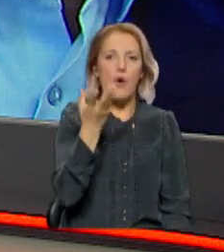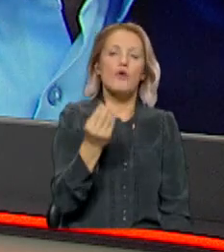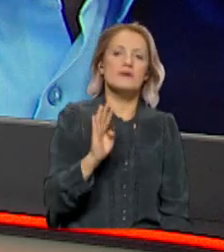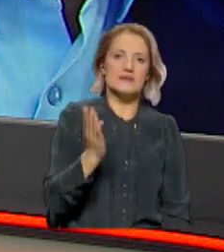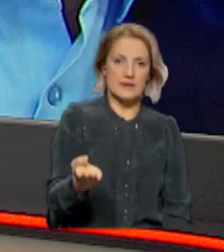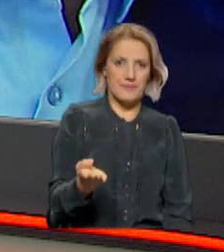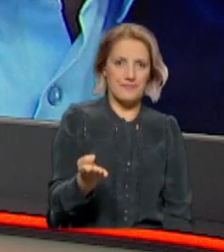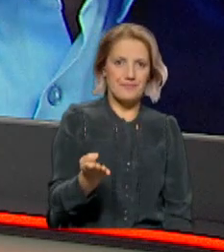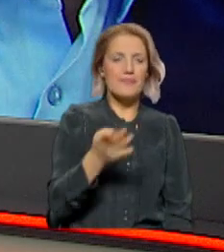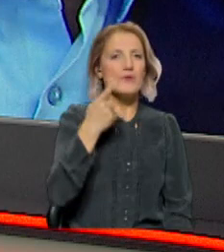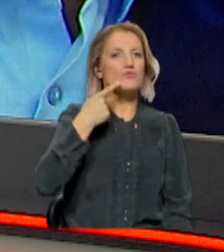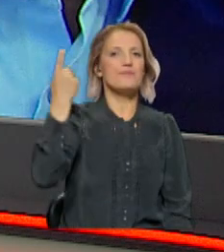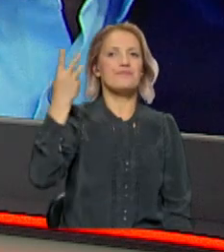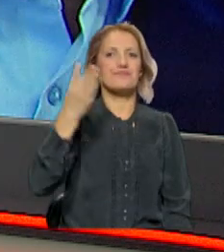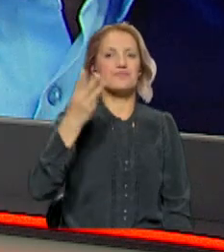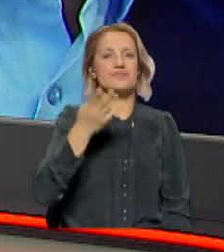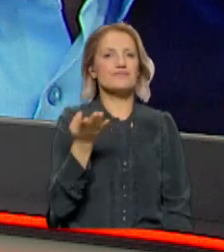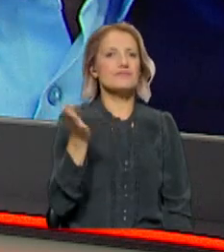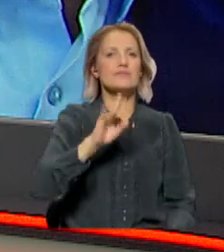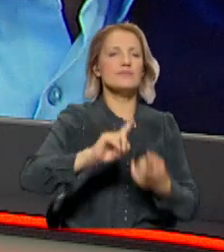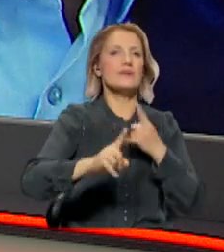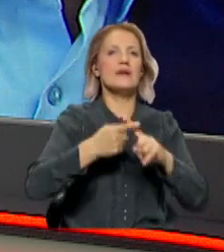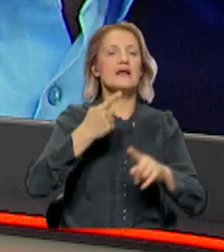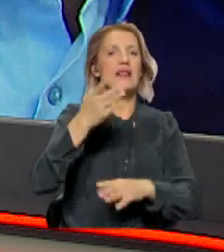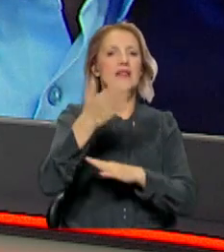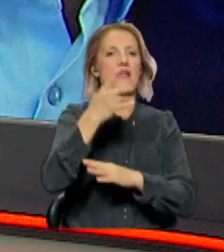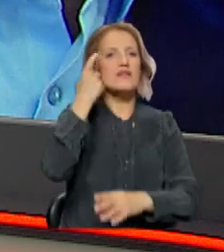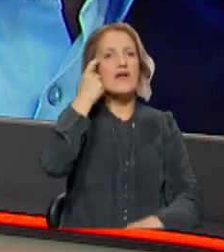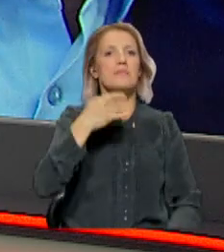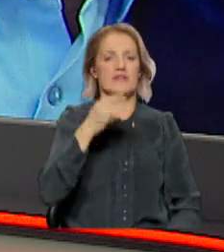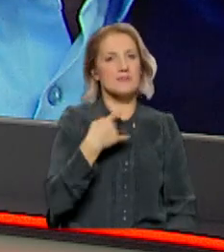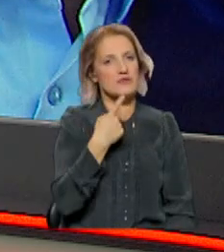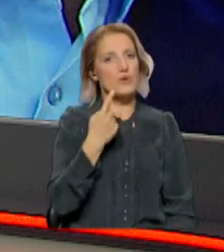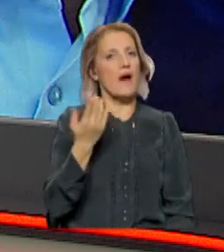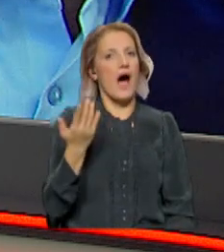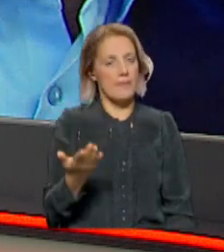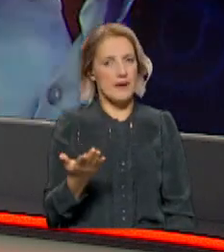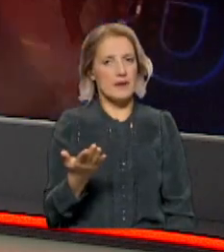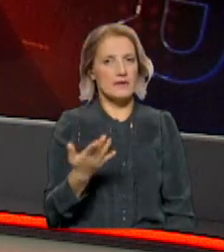hatta Cumhurbaşkanı Erdoğan dışında bir başka siyasi lider tanımadığını söyleyebilirim ama kanıtlayamam.